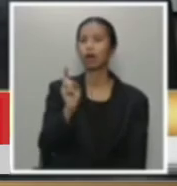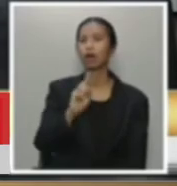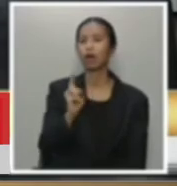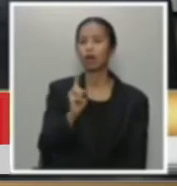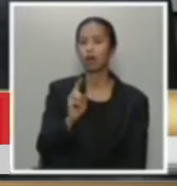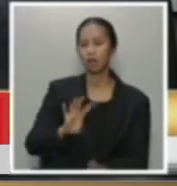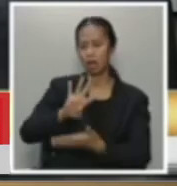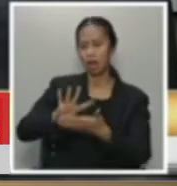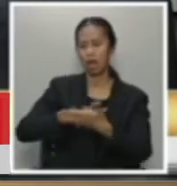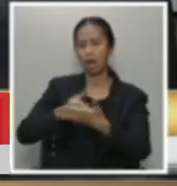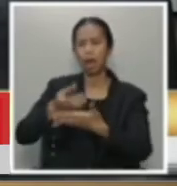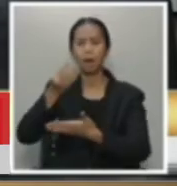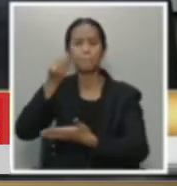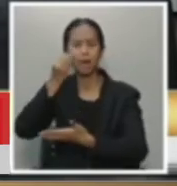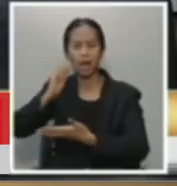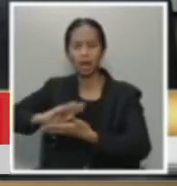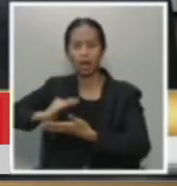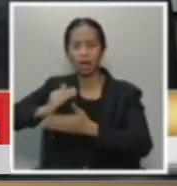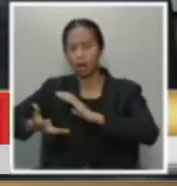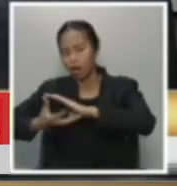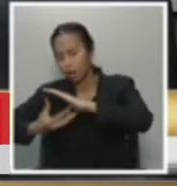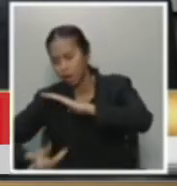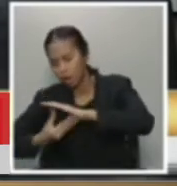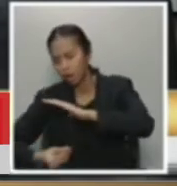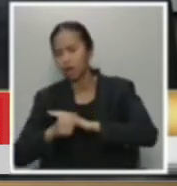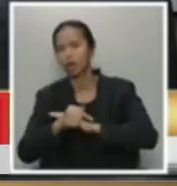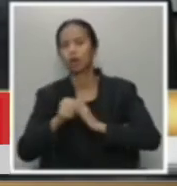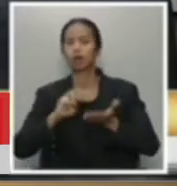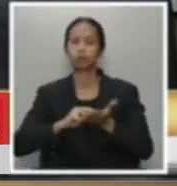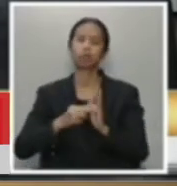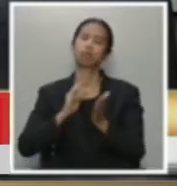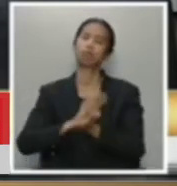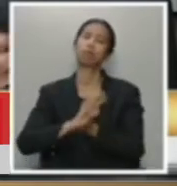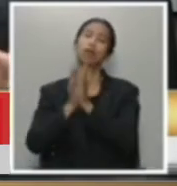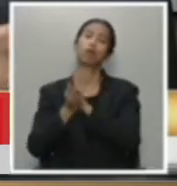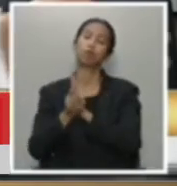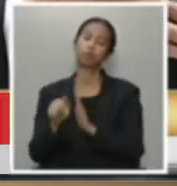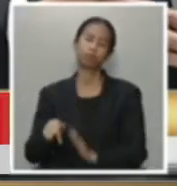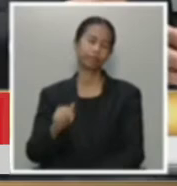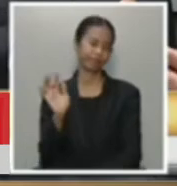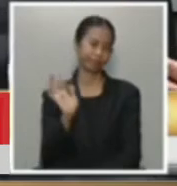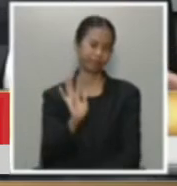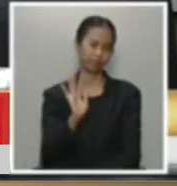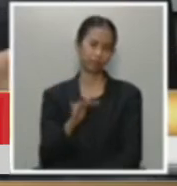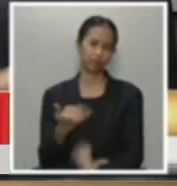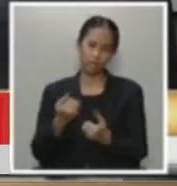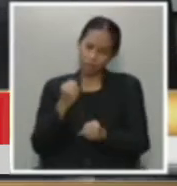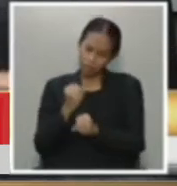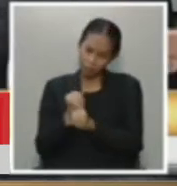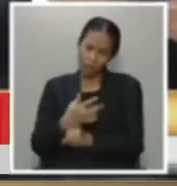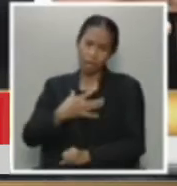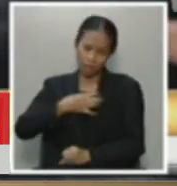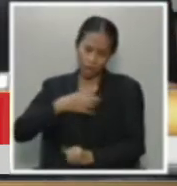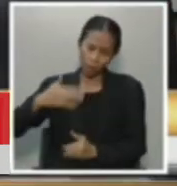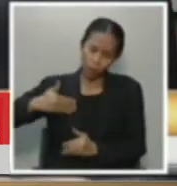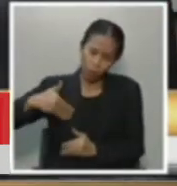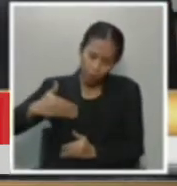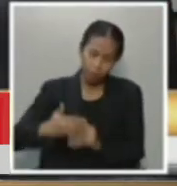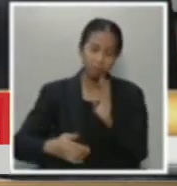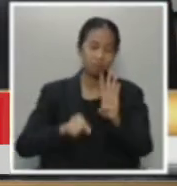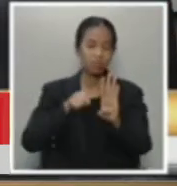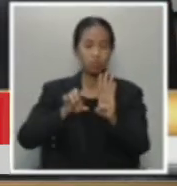ะเบียนบ้านกันอยู่เลยปฏิรูปเหรอครับอย่างเงี้ยอุตสาห์ทำกันมา 4.0 ใช้เงินไปไม่รู้เท่